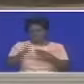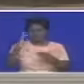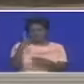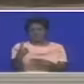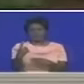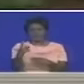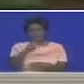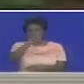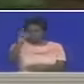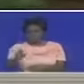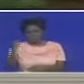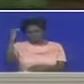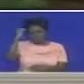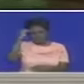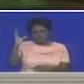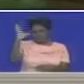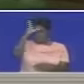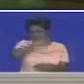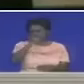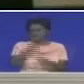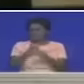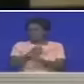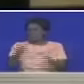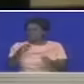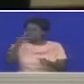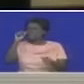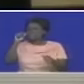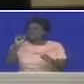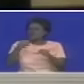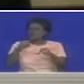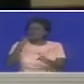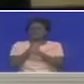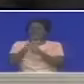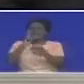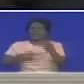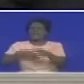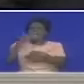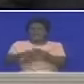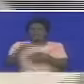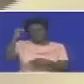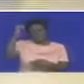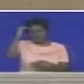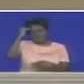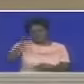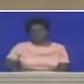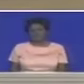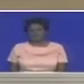Je, wanafunzi wanaokosa kufanya vyema wana njia gani mbadala ya kuendeleza masomo yao?